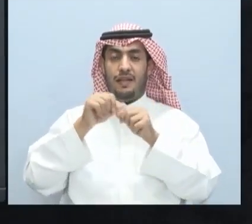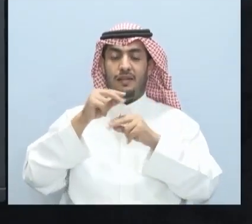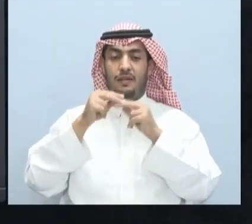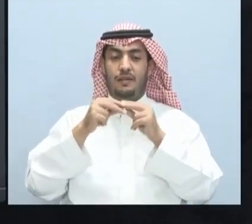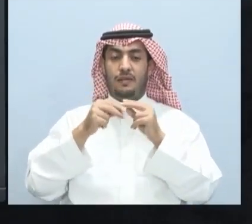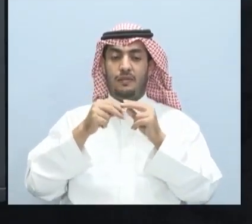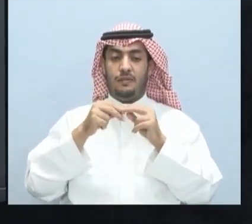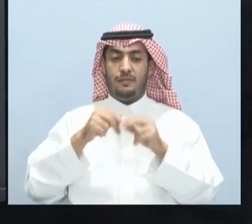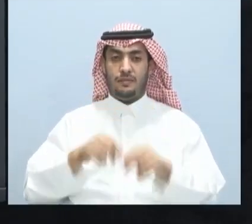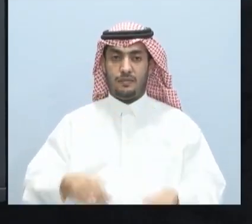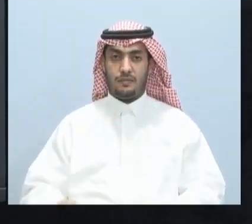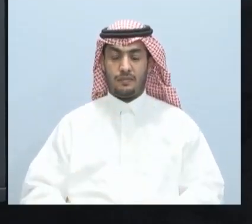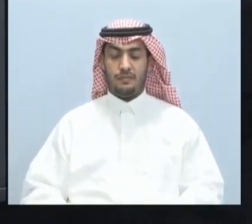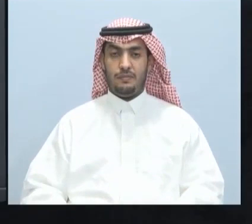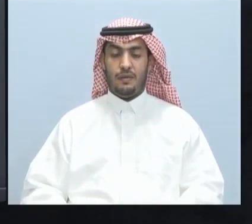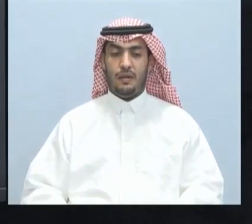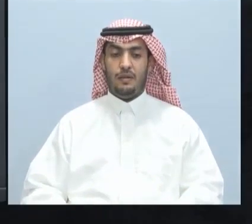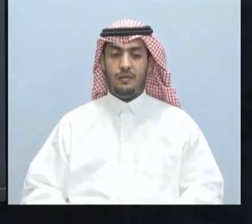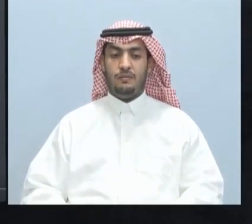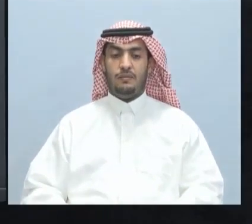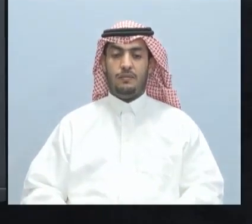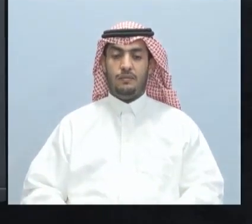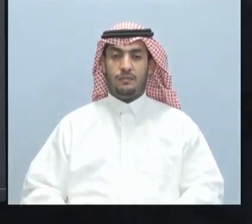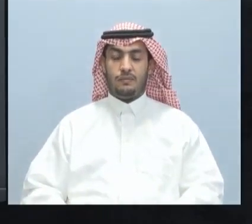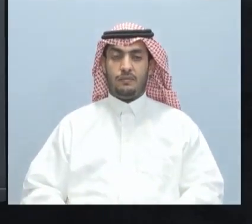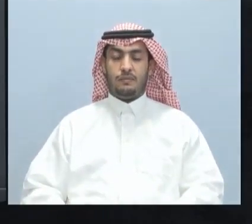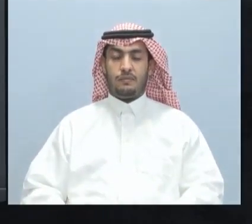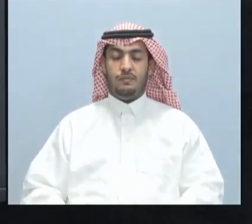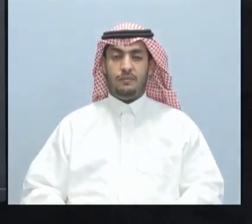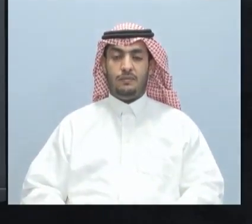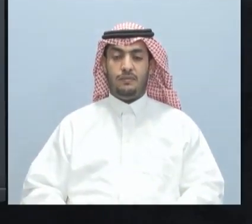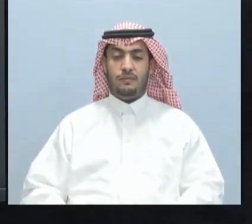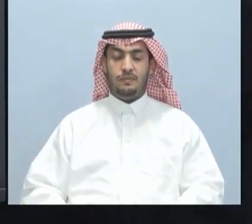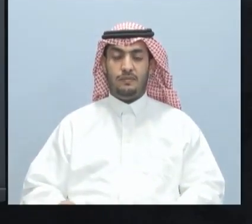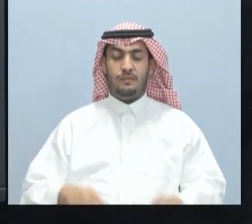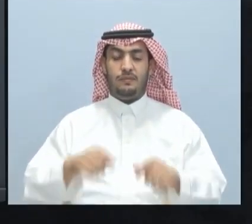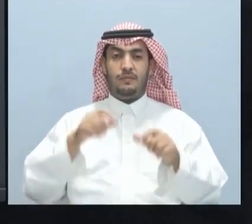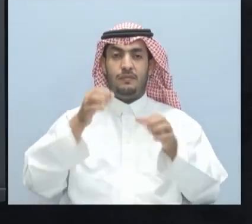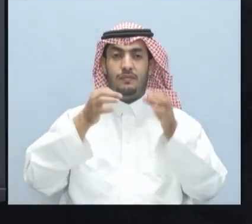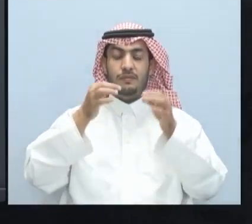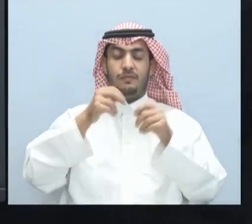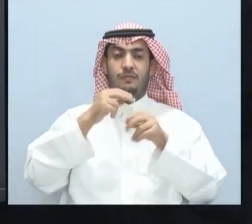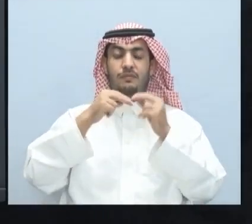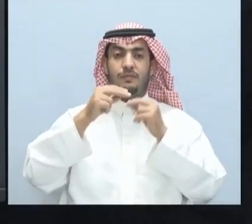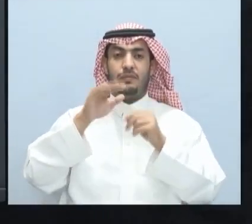البعض نضع النصين في الطرف اليمين والنص الاخرين في الطرف اليسار ربطهم بالشريط اللاصق بعدها هات